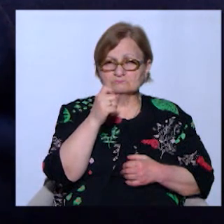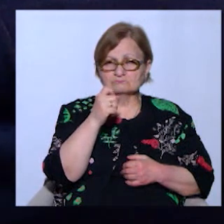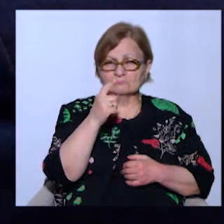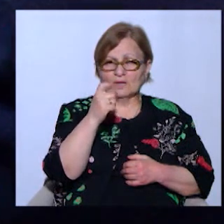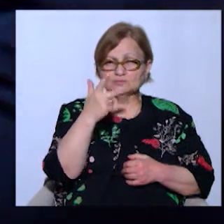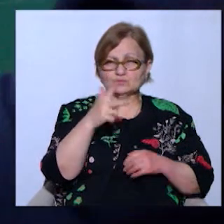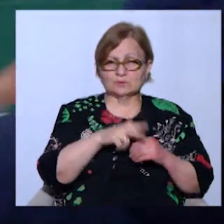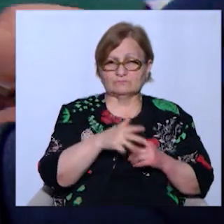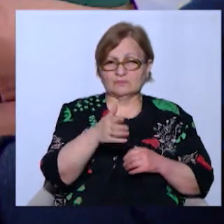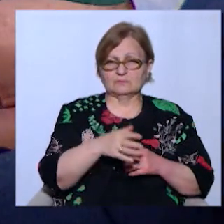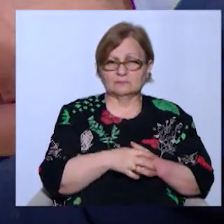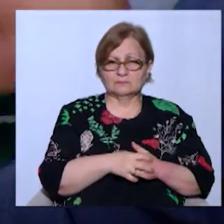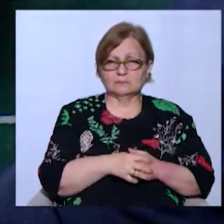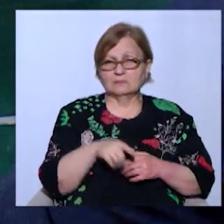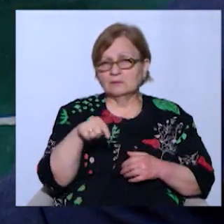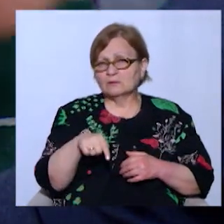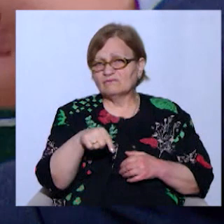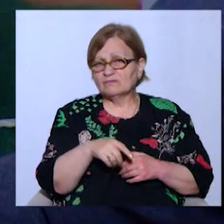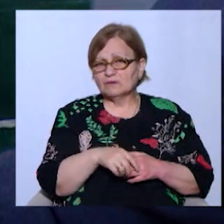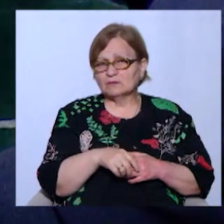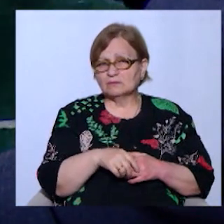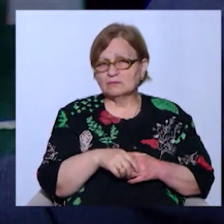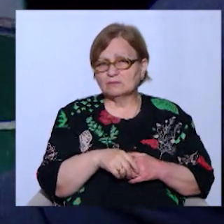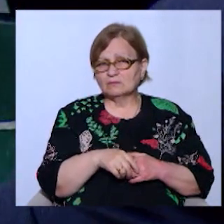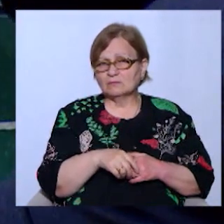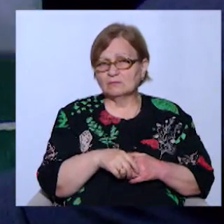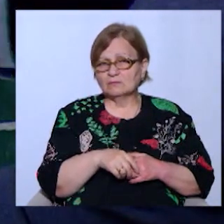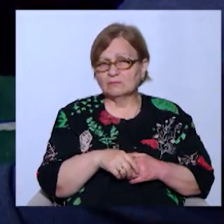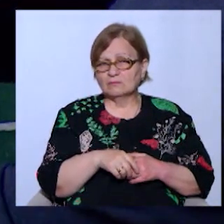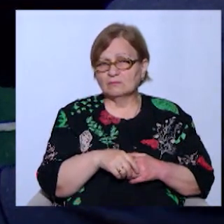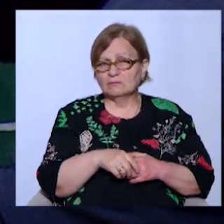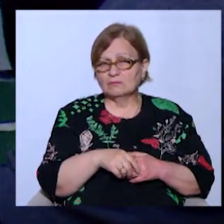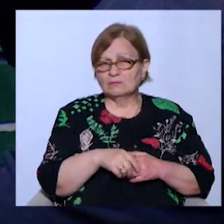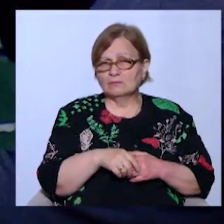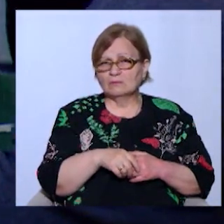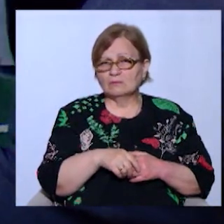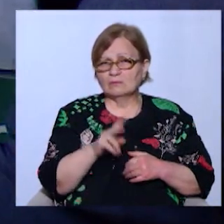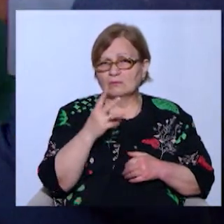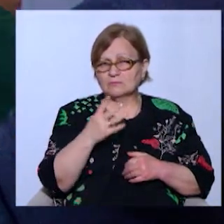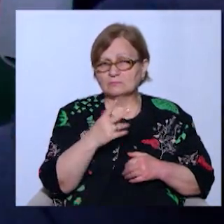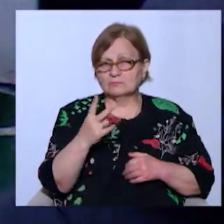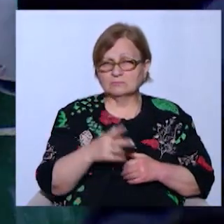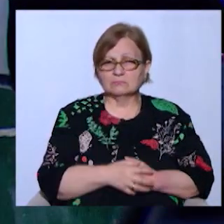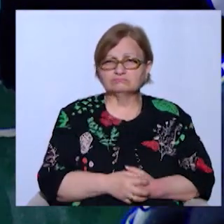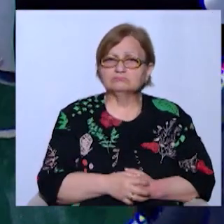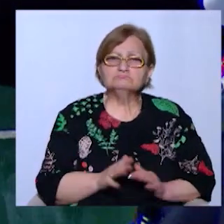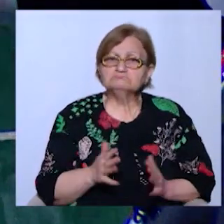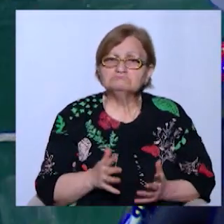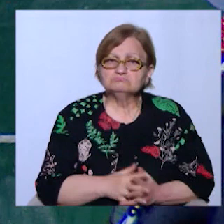120 ქვემოდან რამდენი მივიღე ქვემოდან მივიღე 42 რაშია